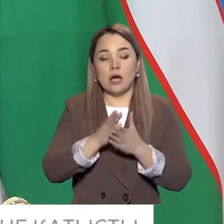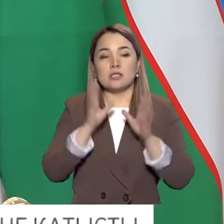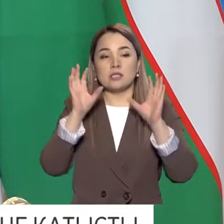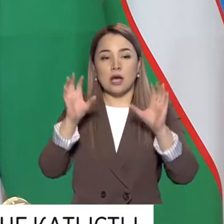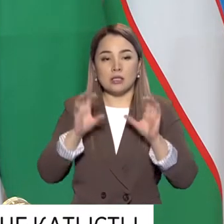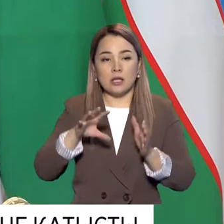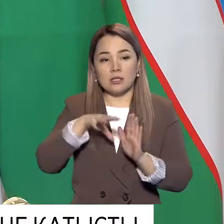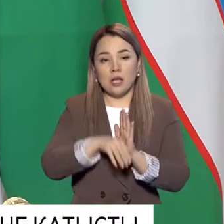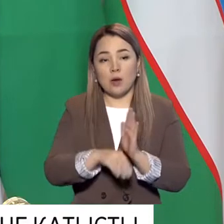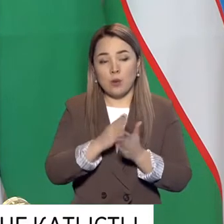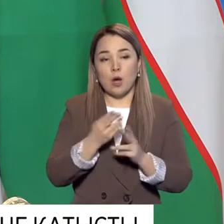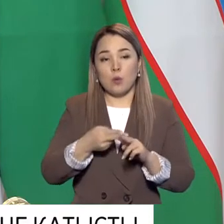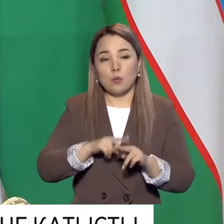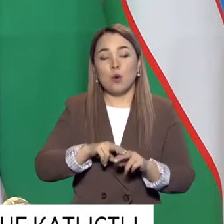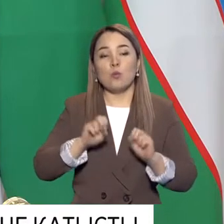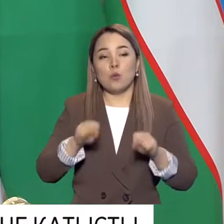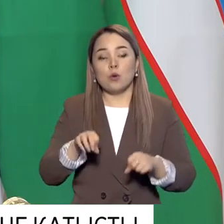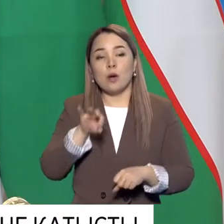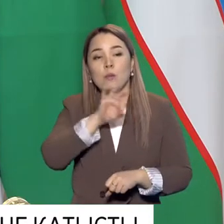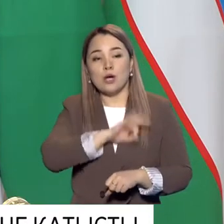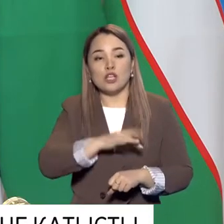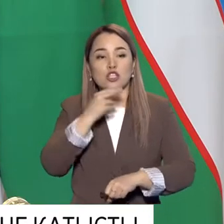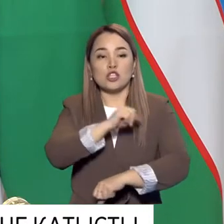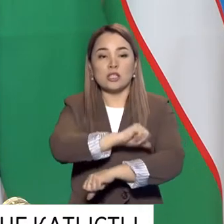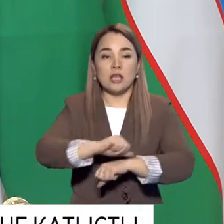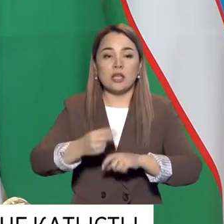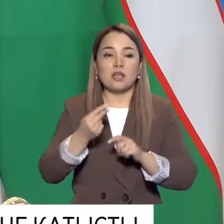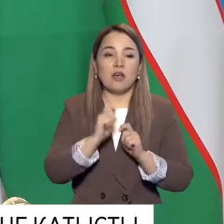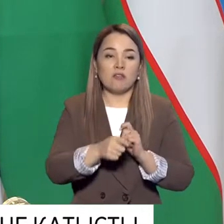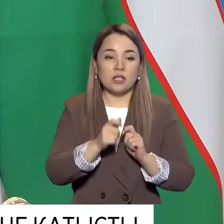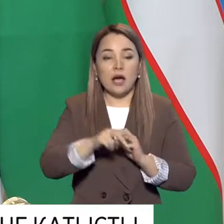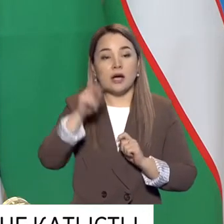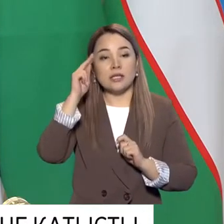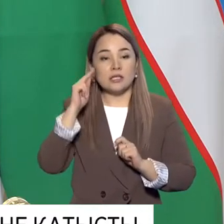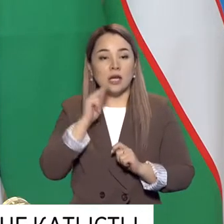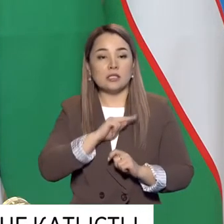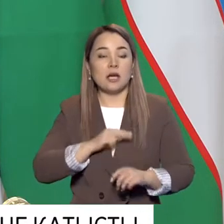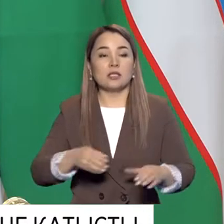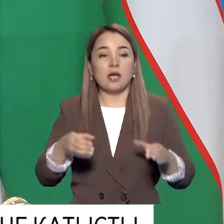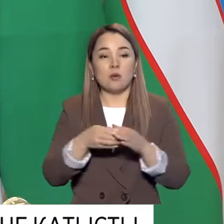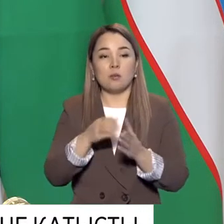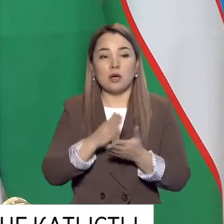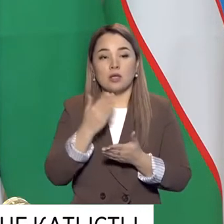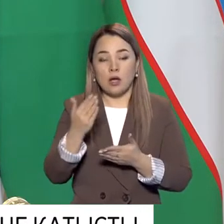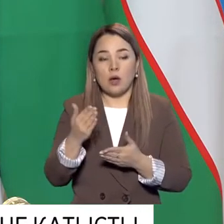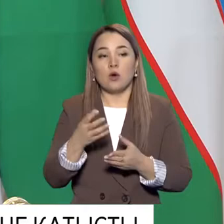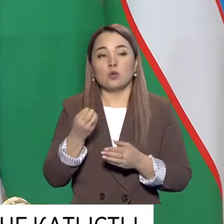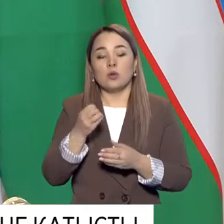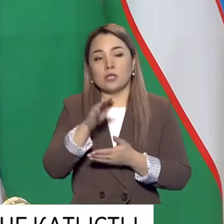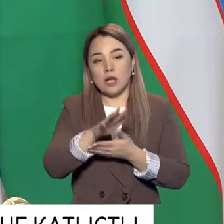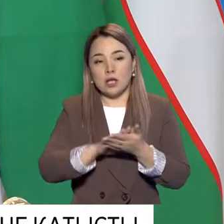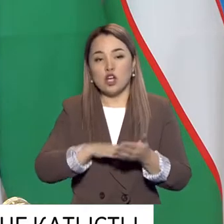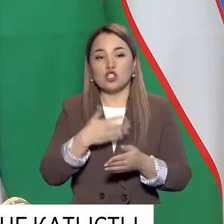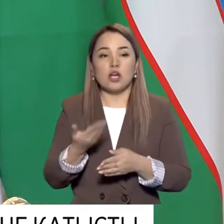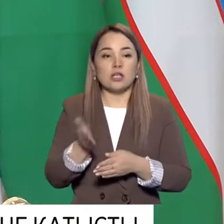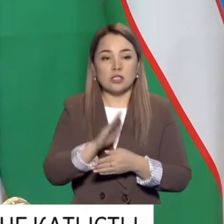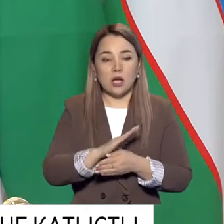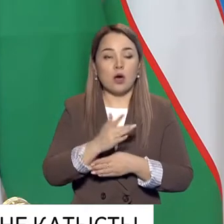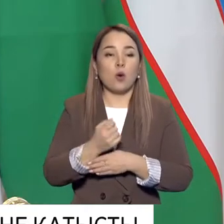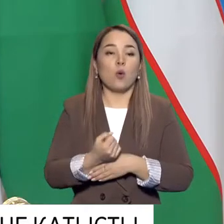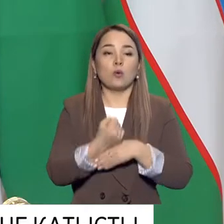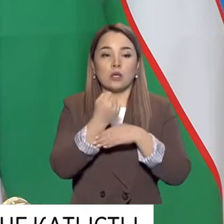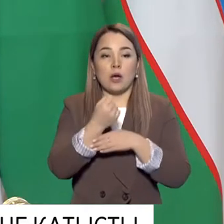заңдылық. Осы мүмкіндікті пайдаланып, шетелдік инвесторларды, оның ішінде қытайлық серіктестерімізді мұнан арыда жан-жақты қолдауға